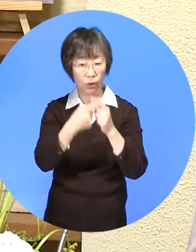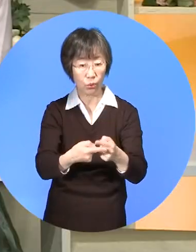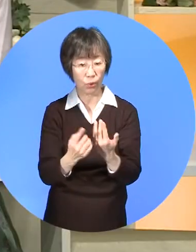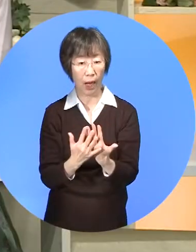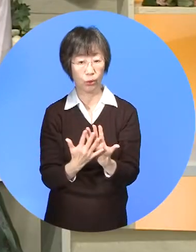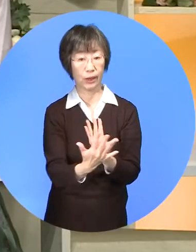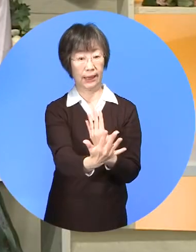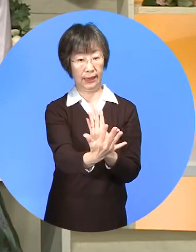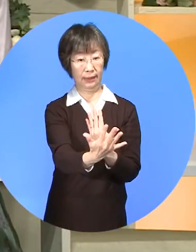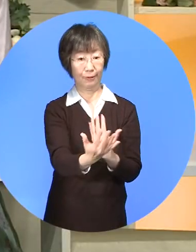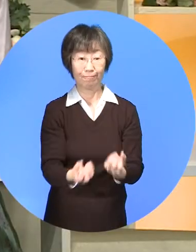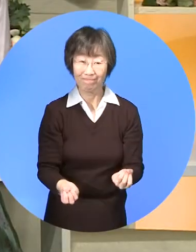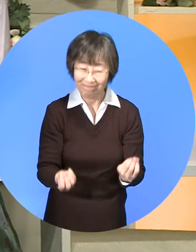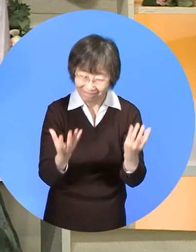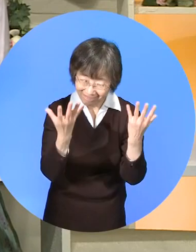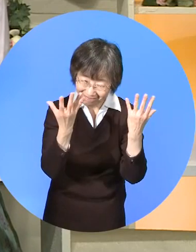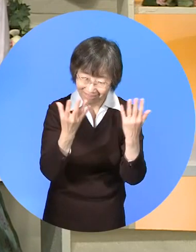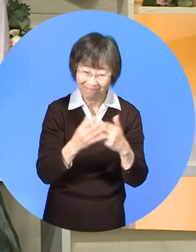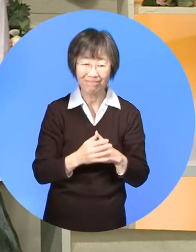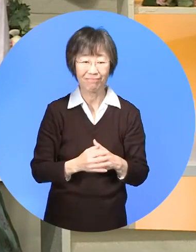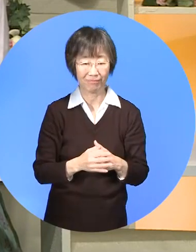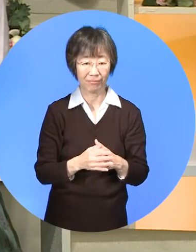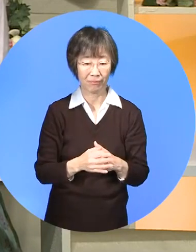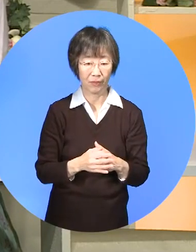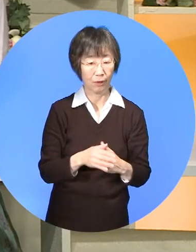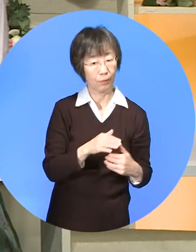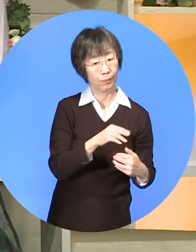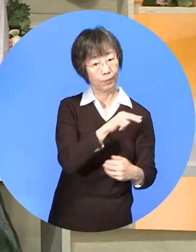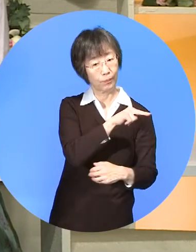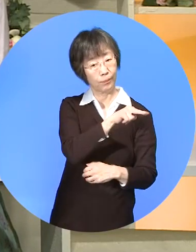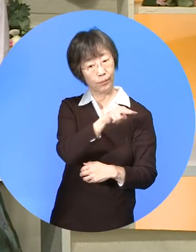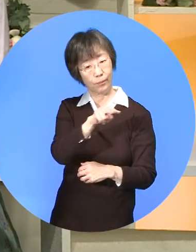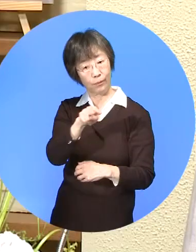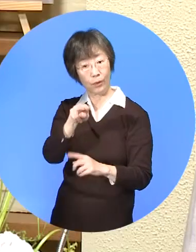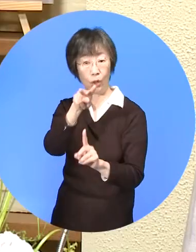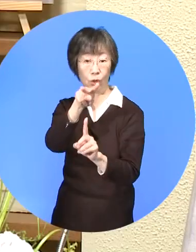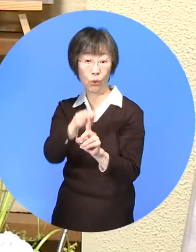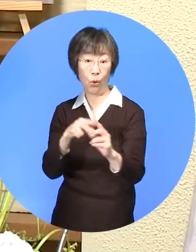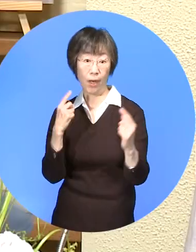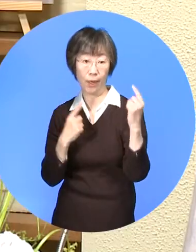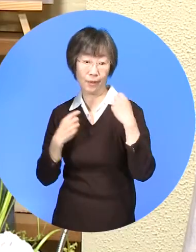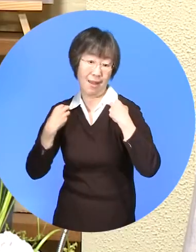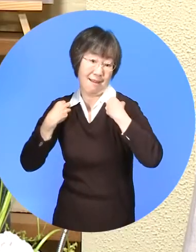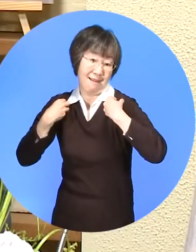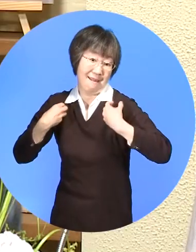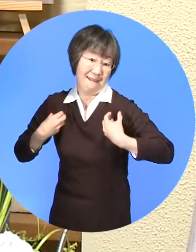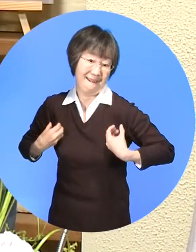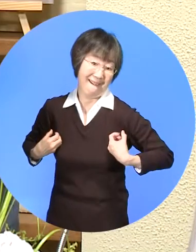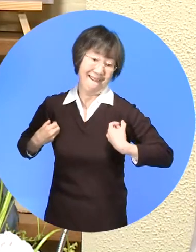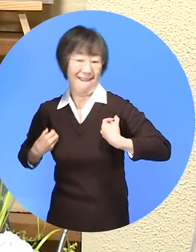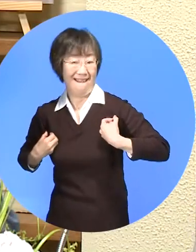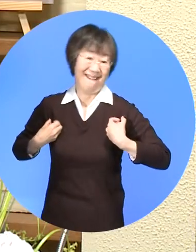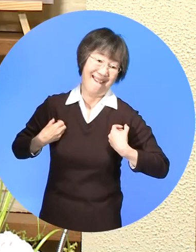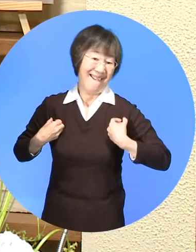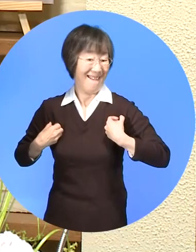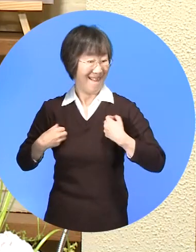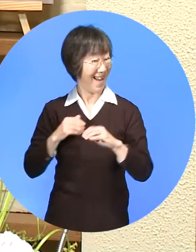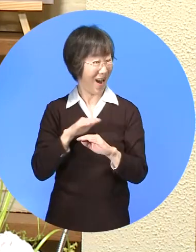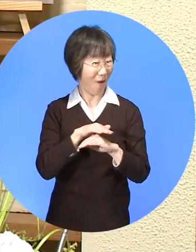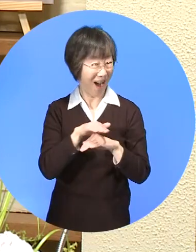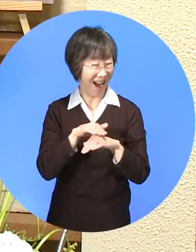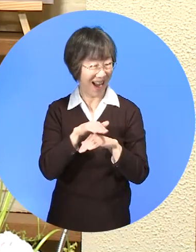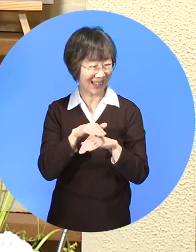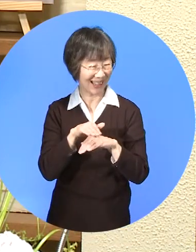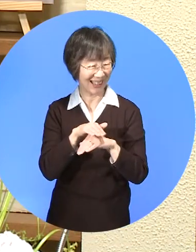でとうございます。 どうも本当に街歩いてましてもね、可愛らしい小中学生がこう歩いてるわけですよ、はい、ランドセル背負ってね、はい、小学校なんかにはね、行く方は